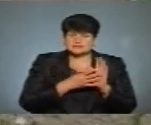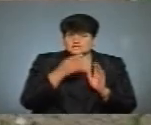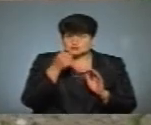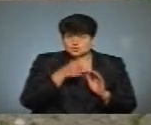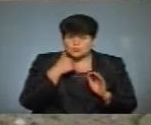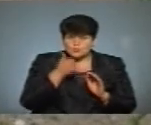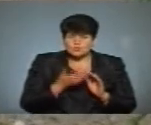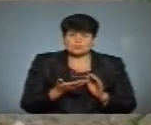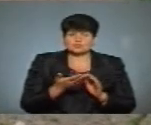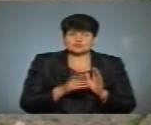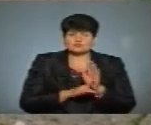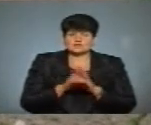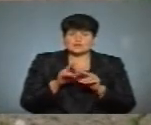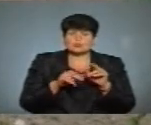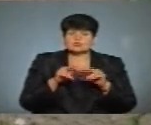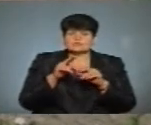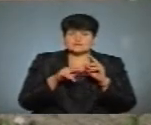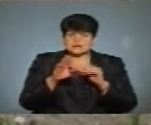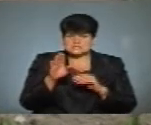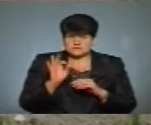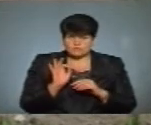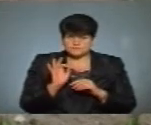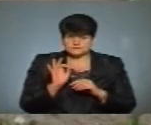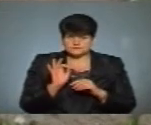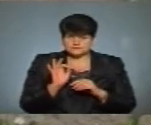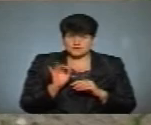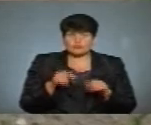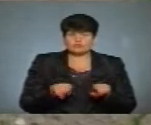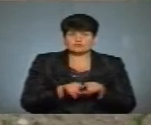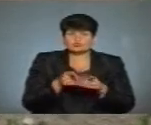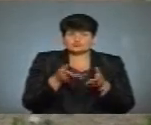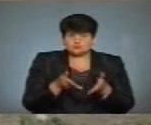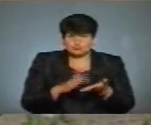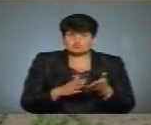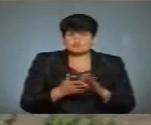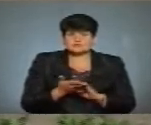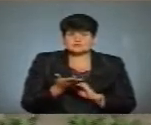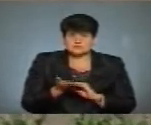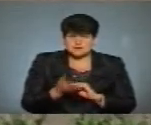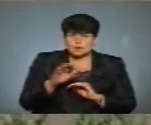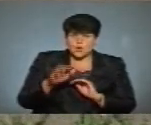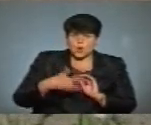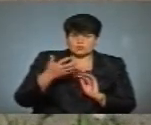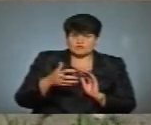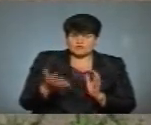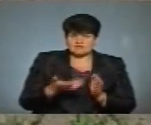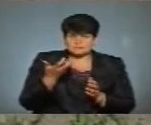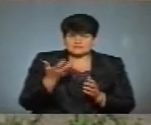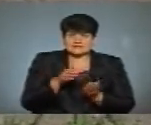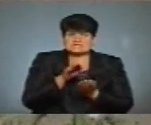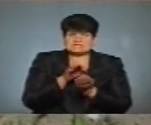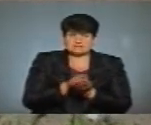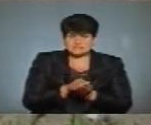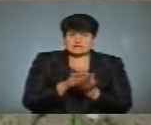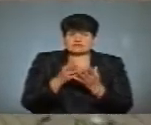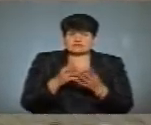офензиви, розпочалось будівництво. І от в такому стані от котлован викопаний на цвинтарі.